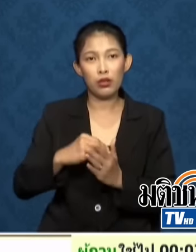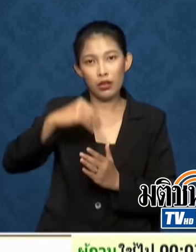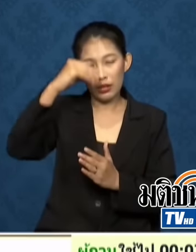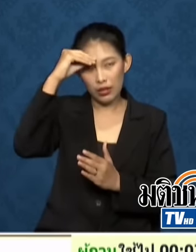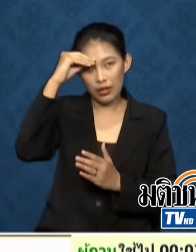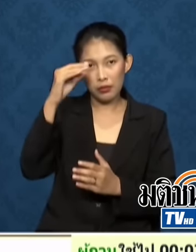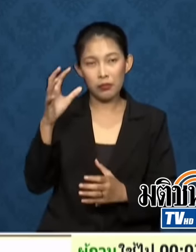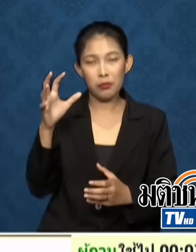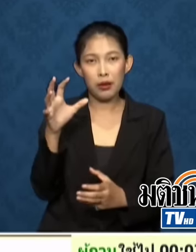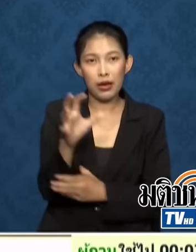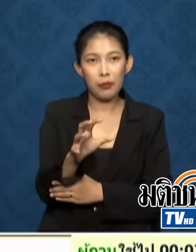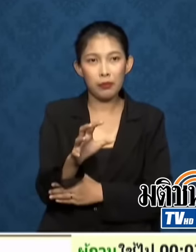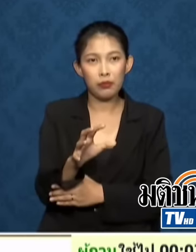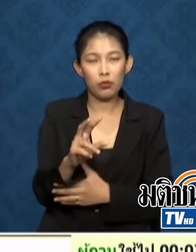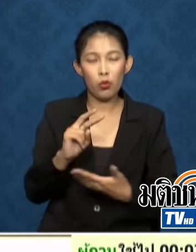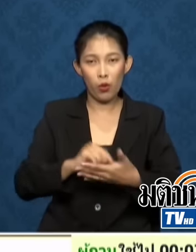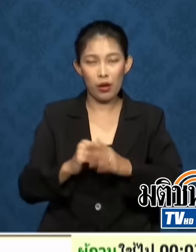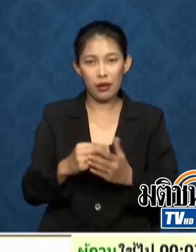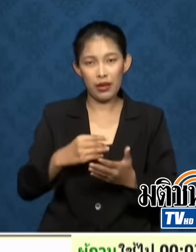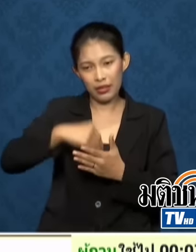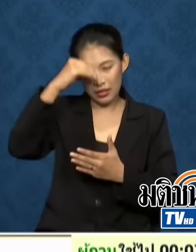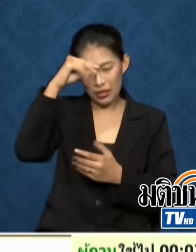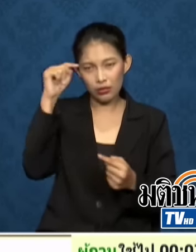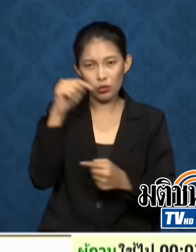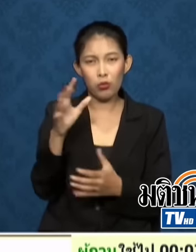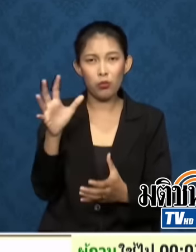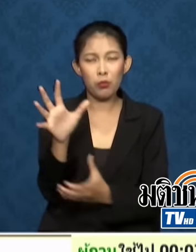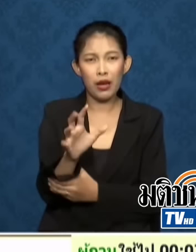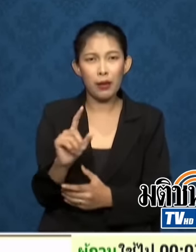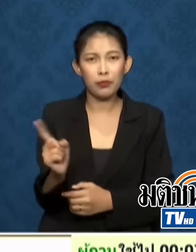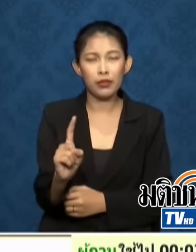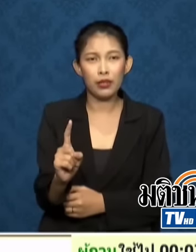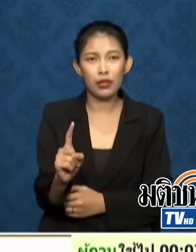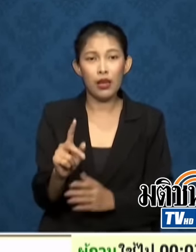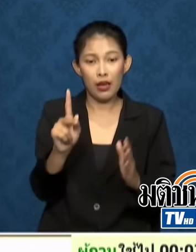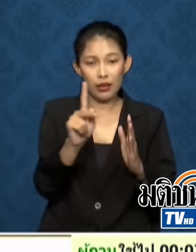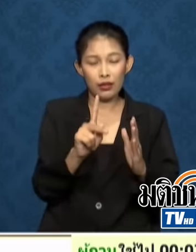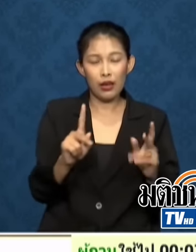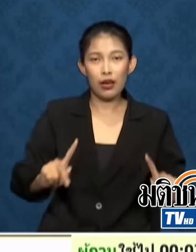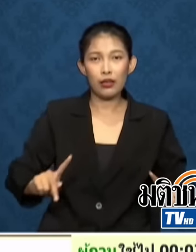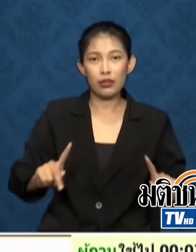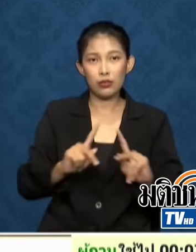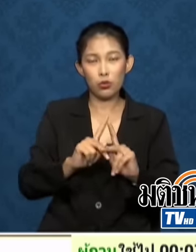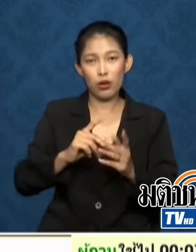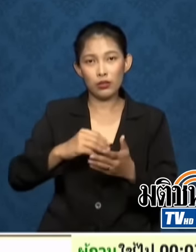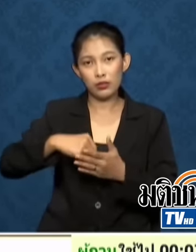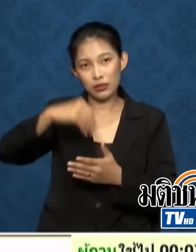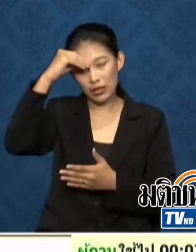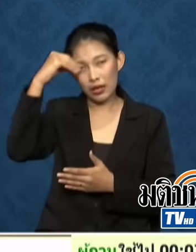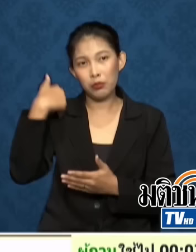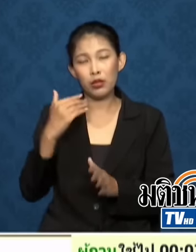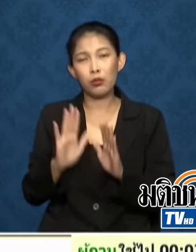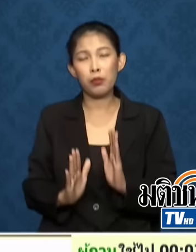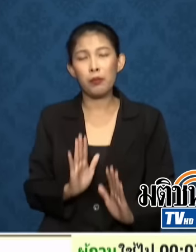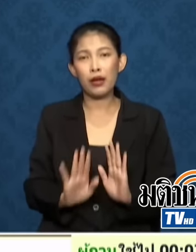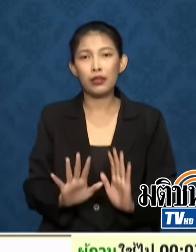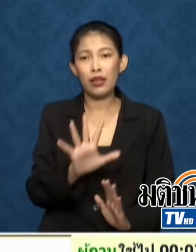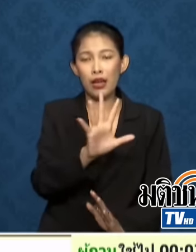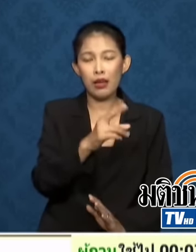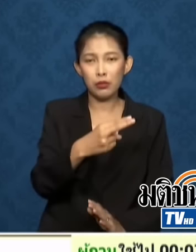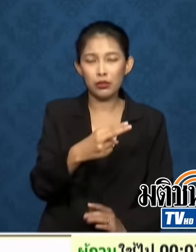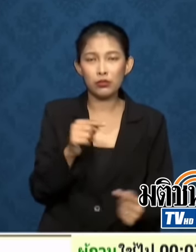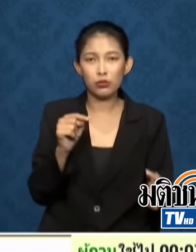าคบังคับซึ่งการศึกษาภาคบังคับทั้งที่กระทรวงศึกษารับเงินไปแล้วคนละประมาณ 50,000 ต่อปี